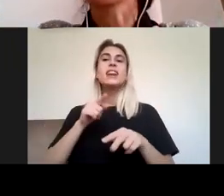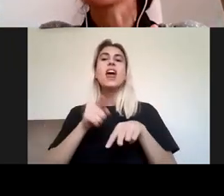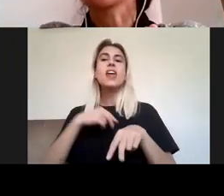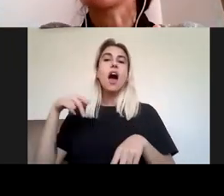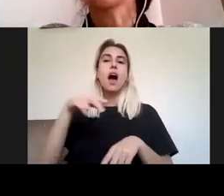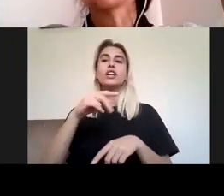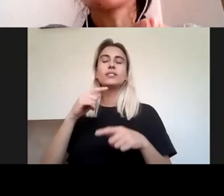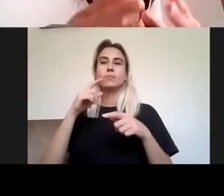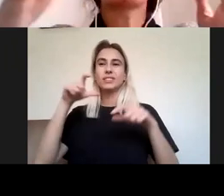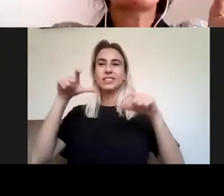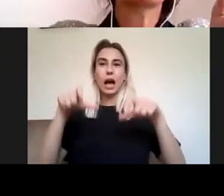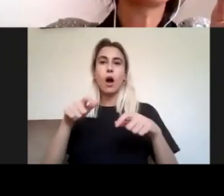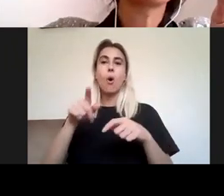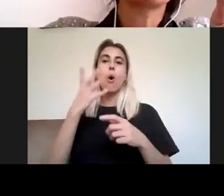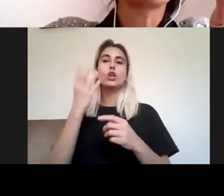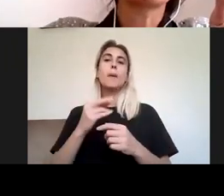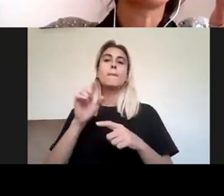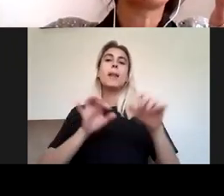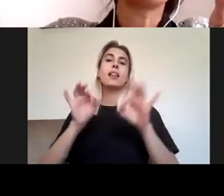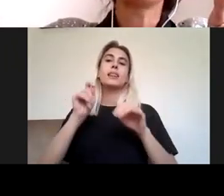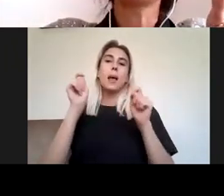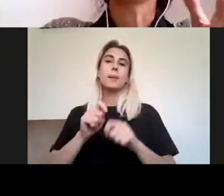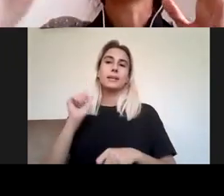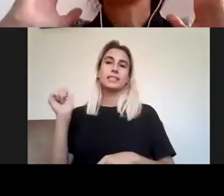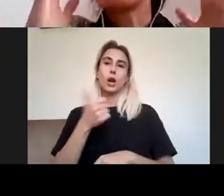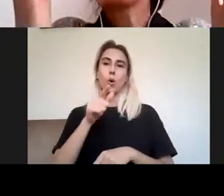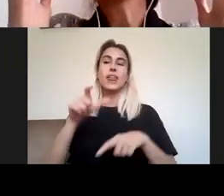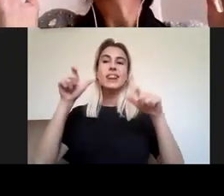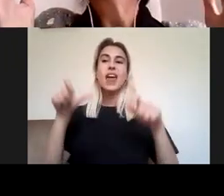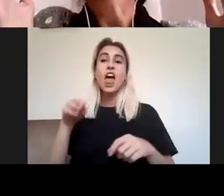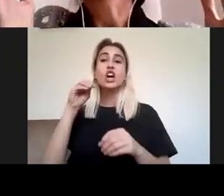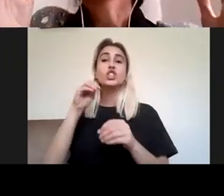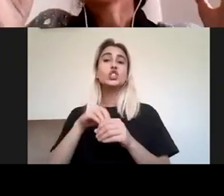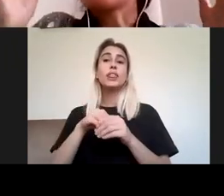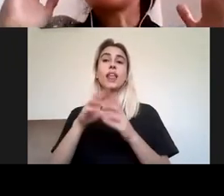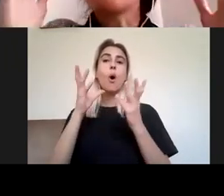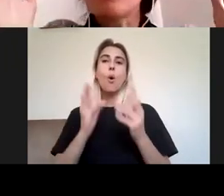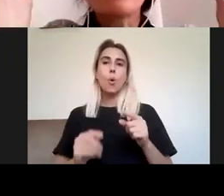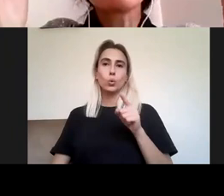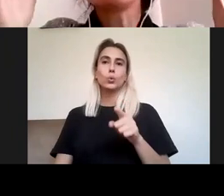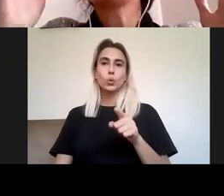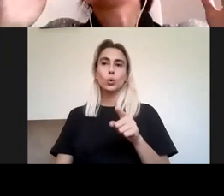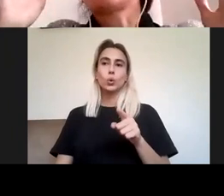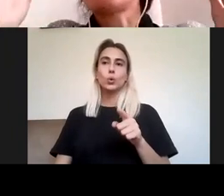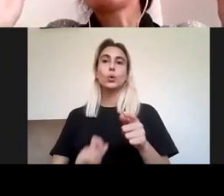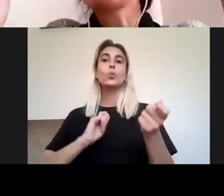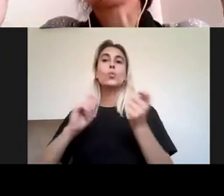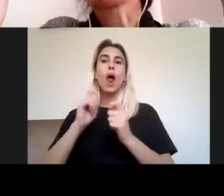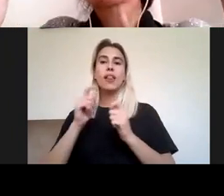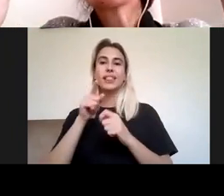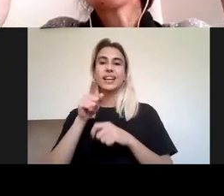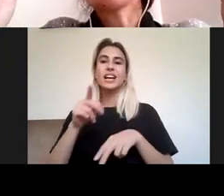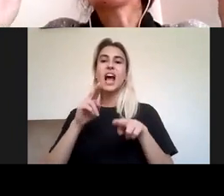planlama yapılması gerekiyor. Burada baktığımızda aslında yayanın içinde olduğu yani kullandığı